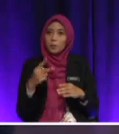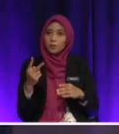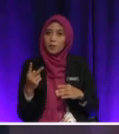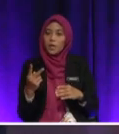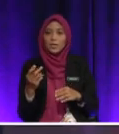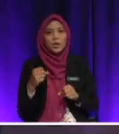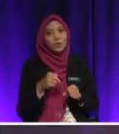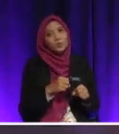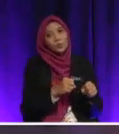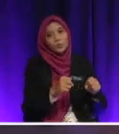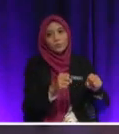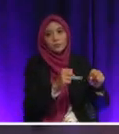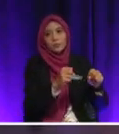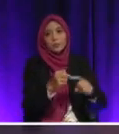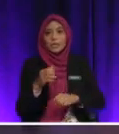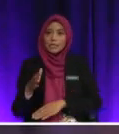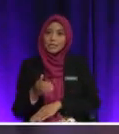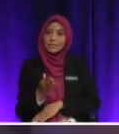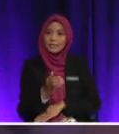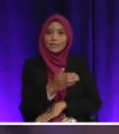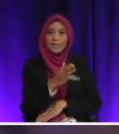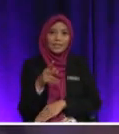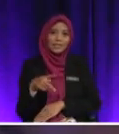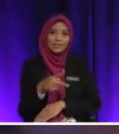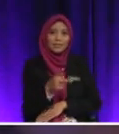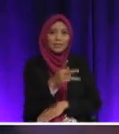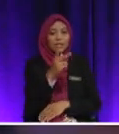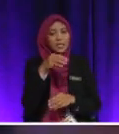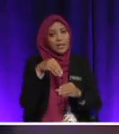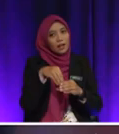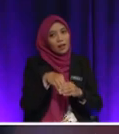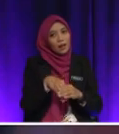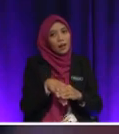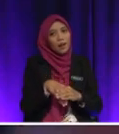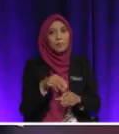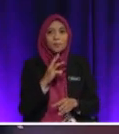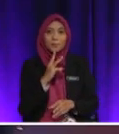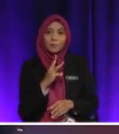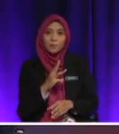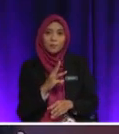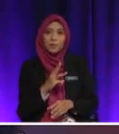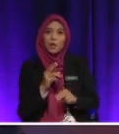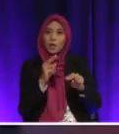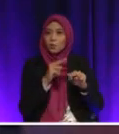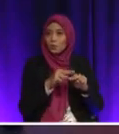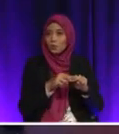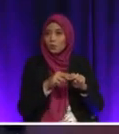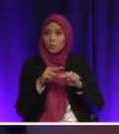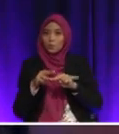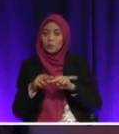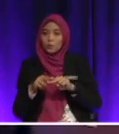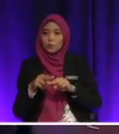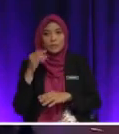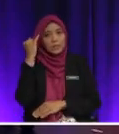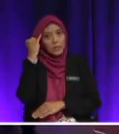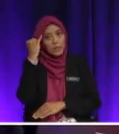di Hulu ikan Kelly di dalam santan kepalang duduk menimba